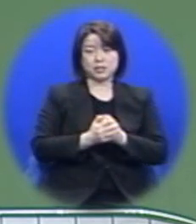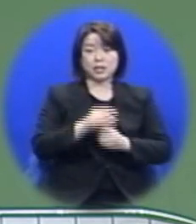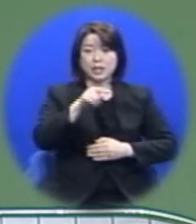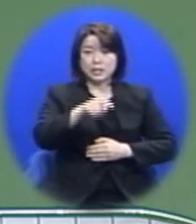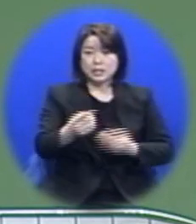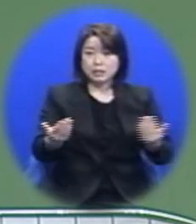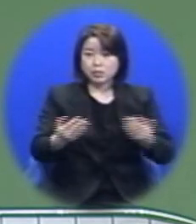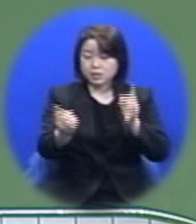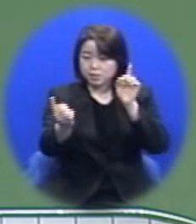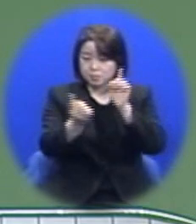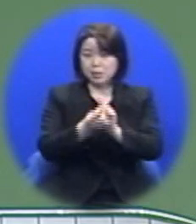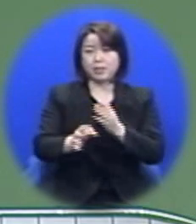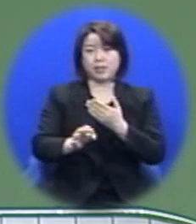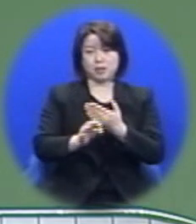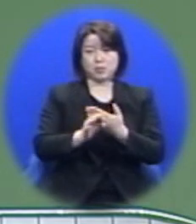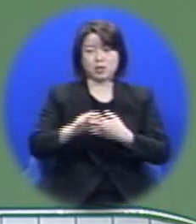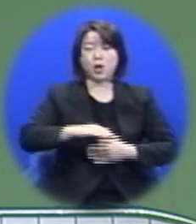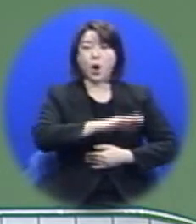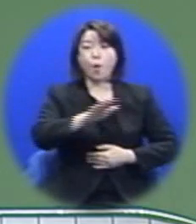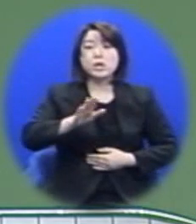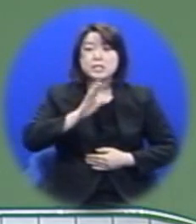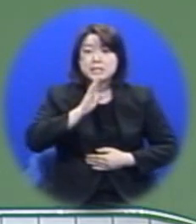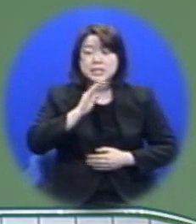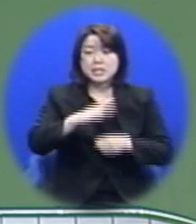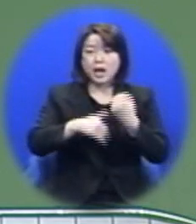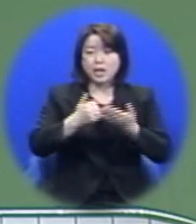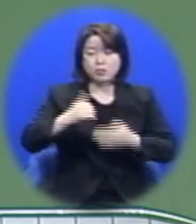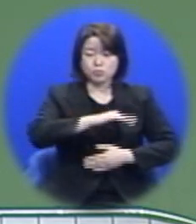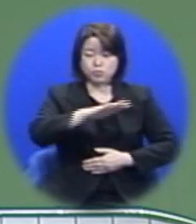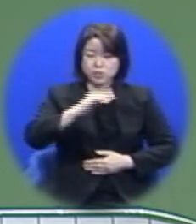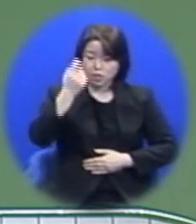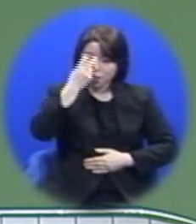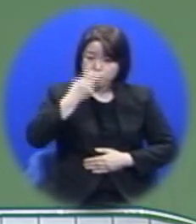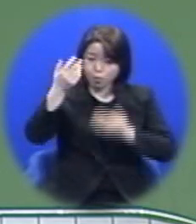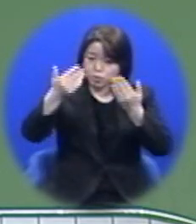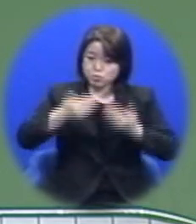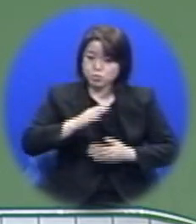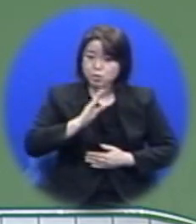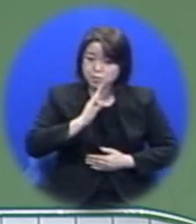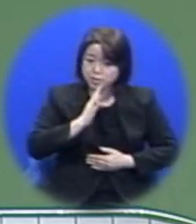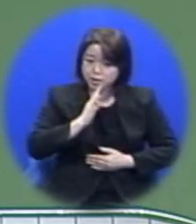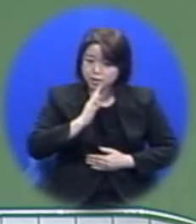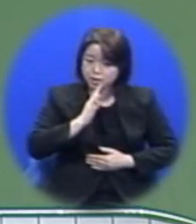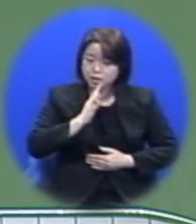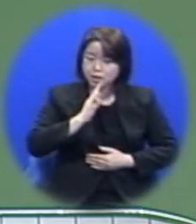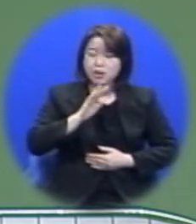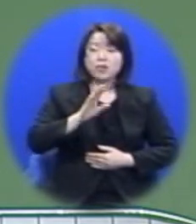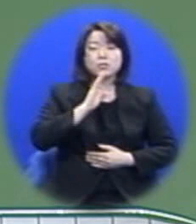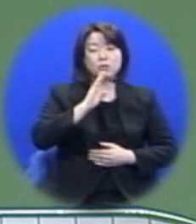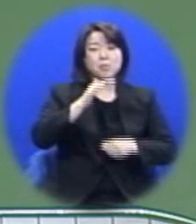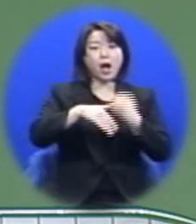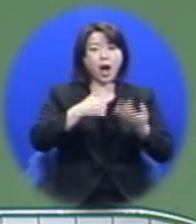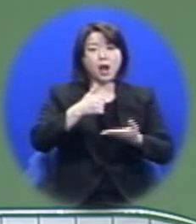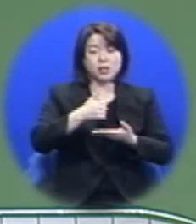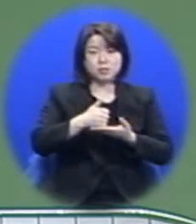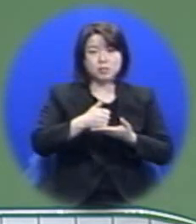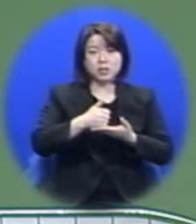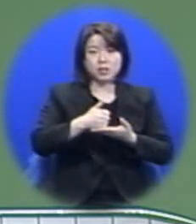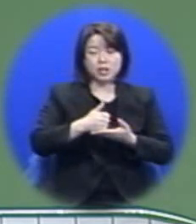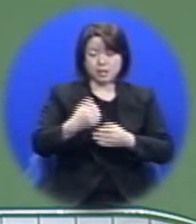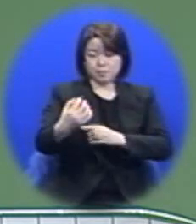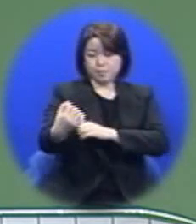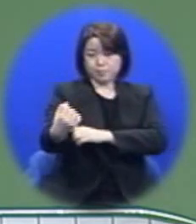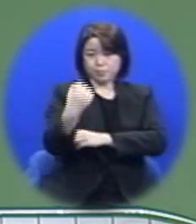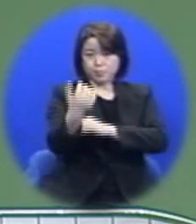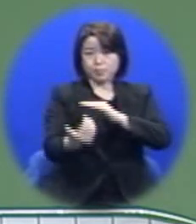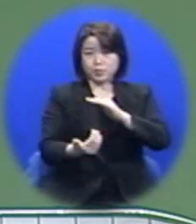만나면 우리는 진짜 하나님이 우리를 보호하시는 게 맞나? 정말 하나님은 전능하신 하나님의